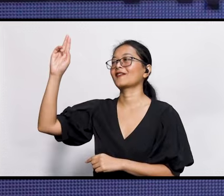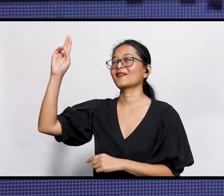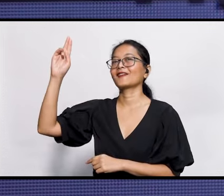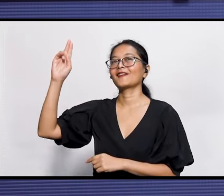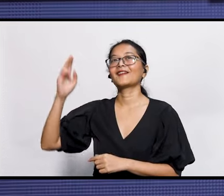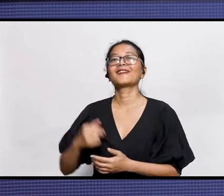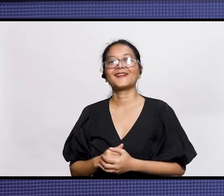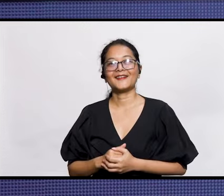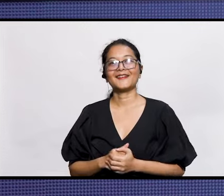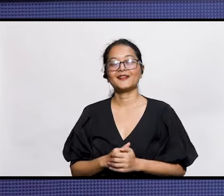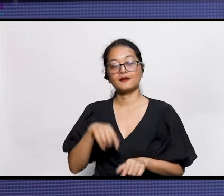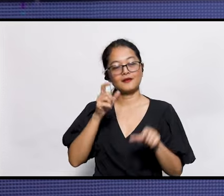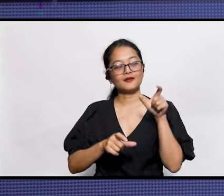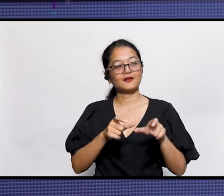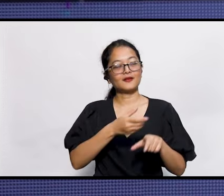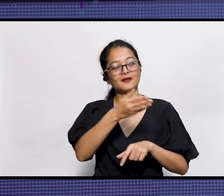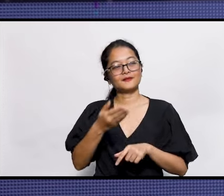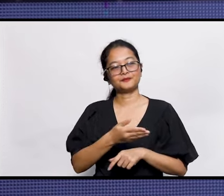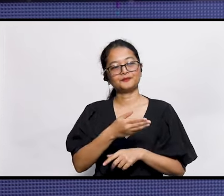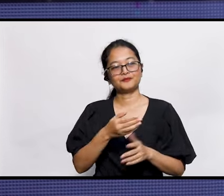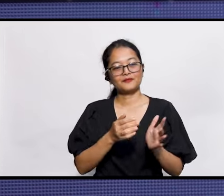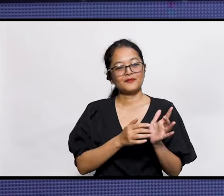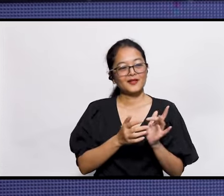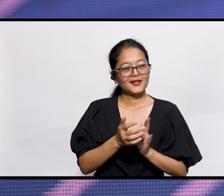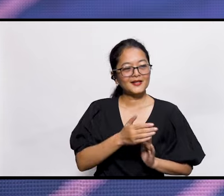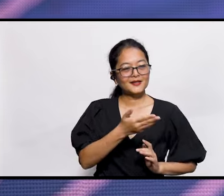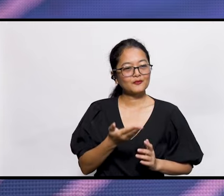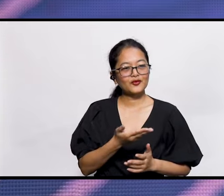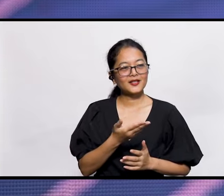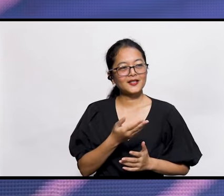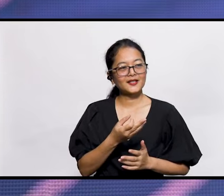Christian will not do any good for you